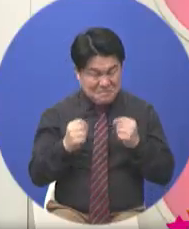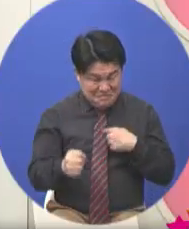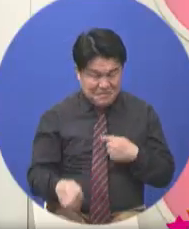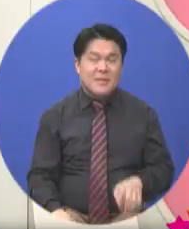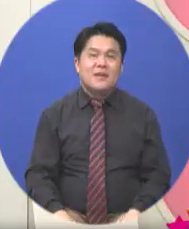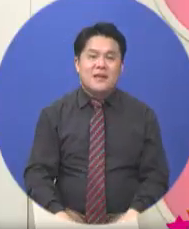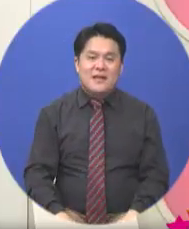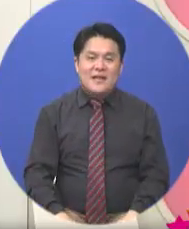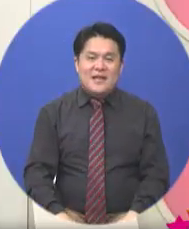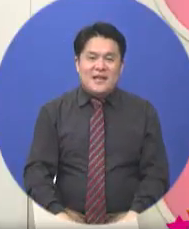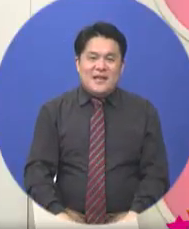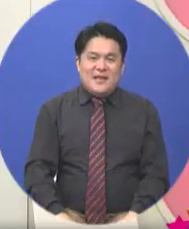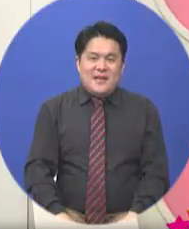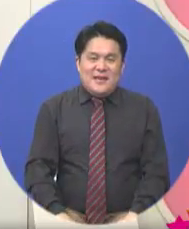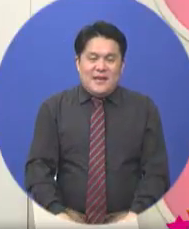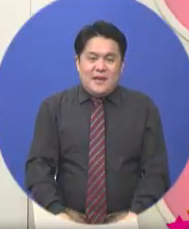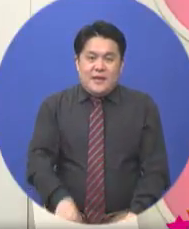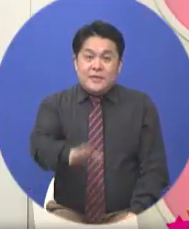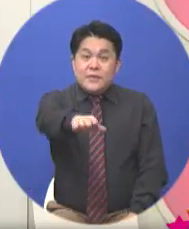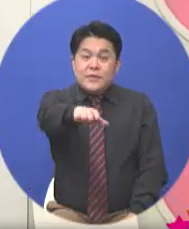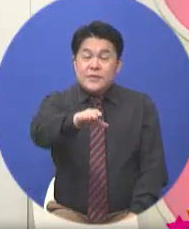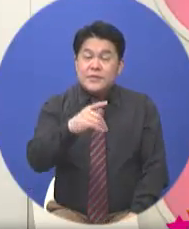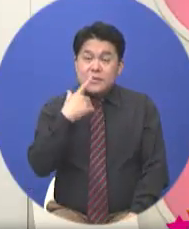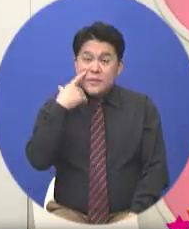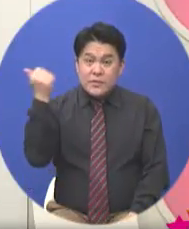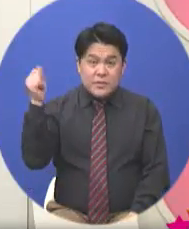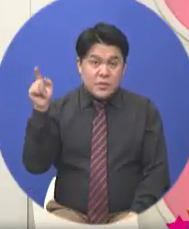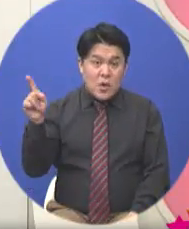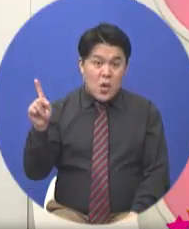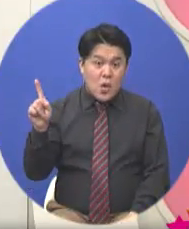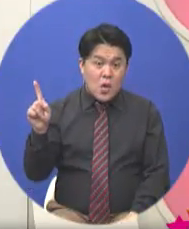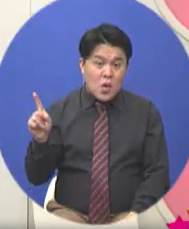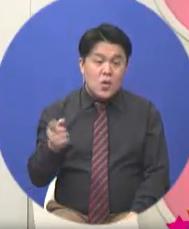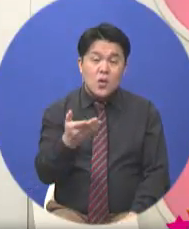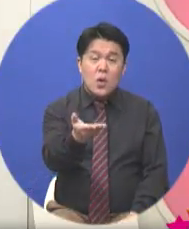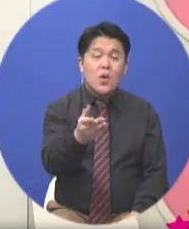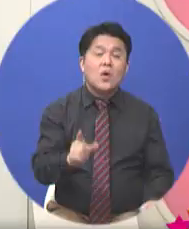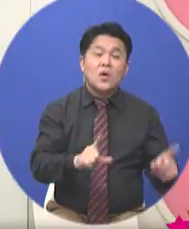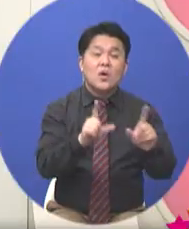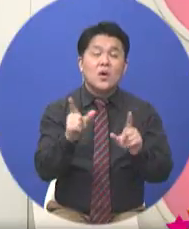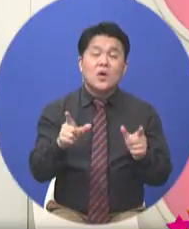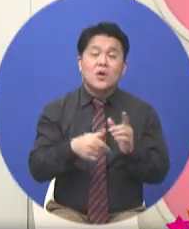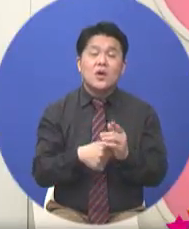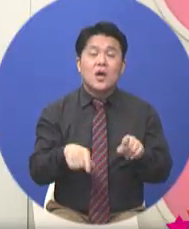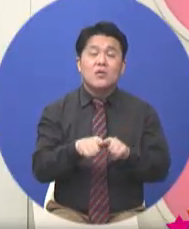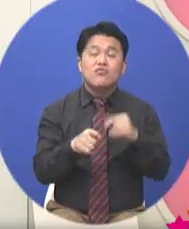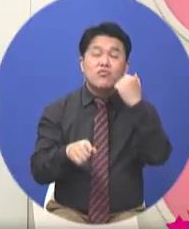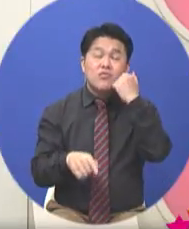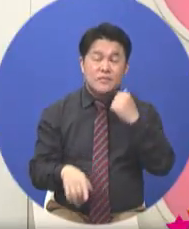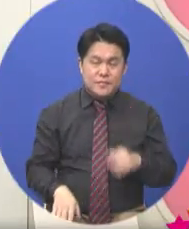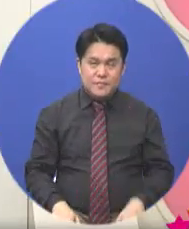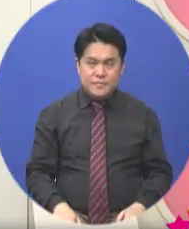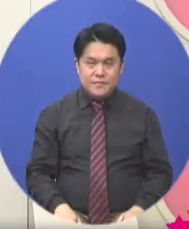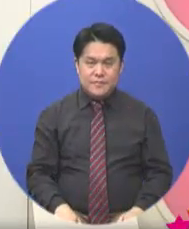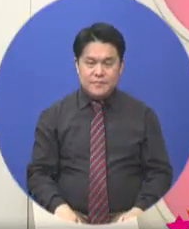됩니다. 그러면 지금 아버님께서 누구하고 사십니까? 지금